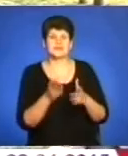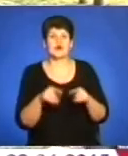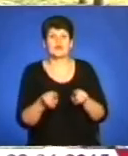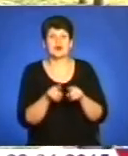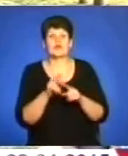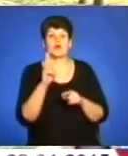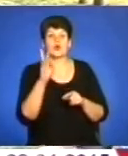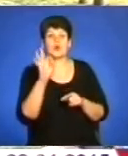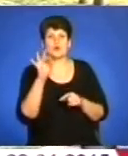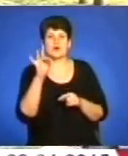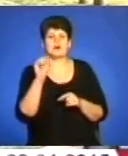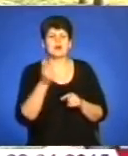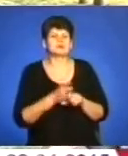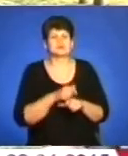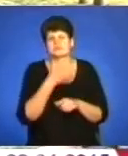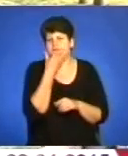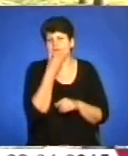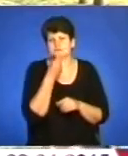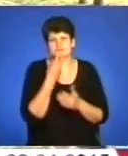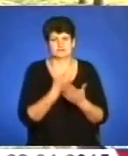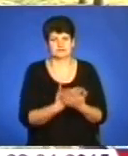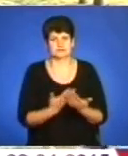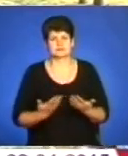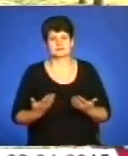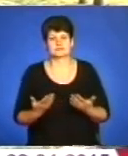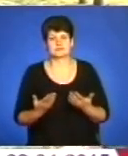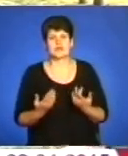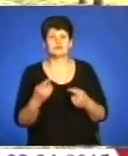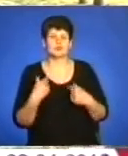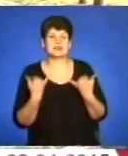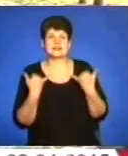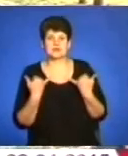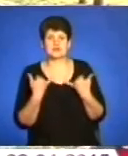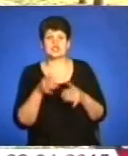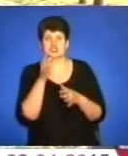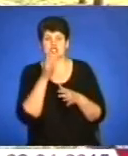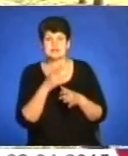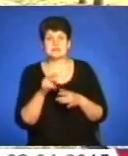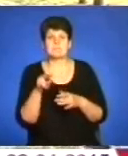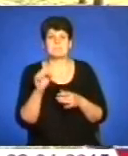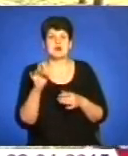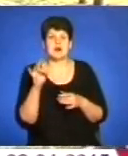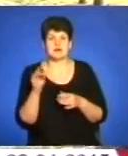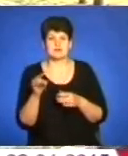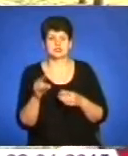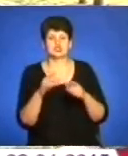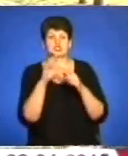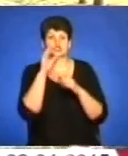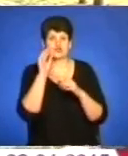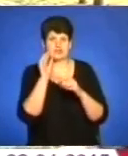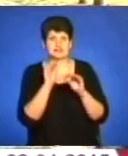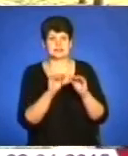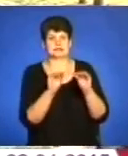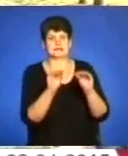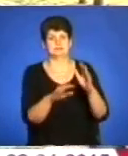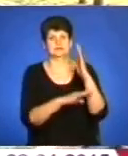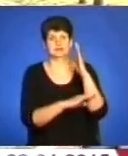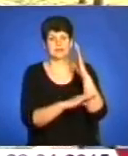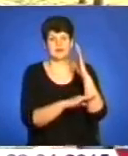корою. Дуже-дуже гарно виглядає. І тому ми на даний час парк Шевченка засаджуємо такими